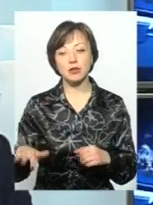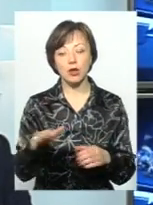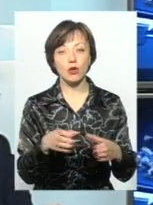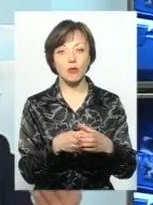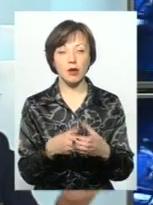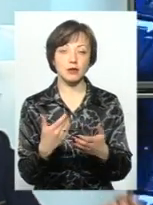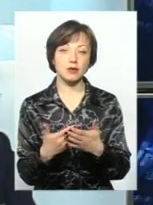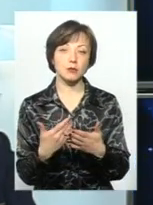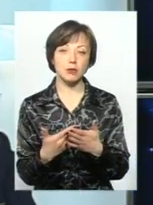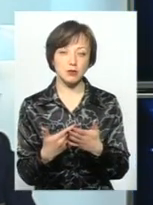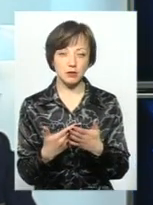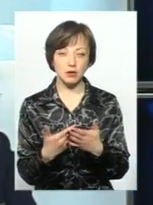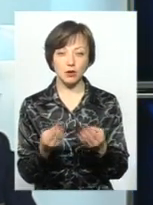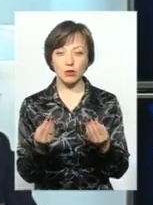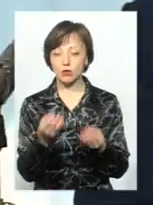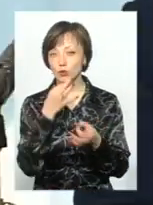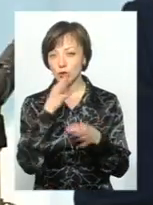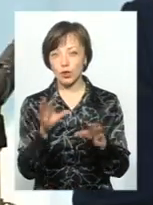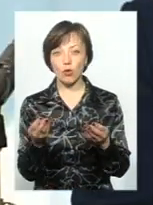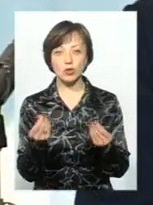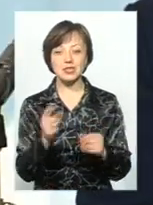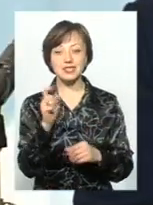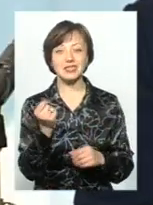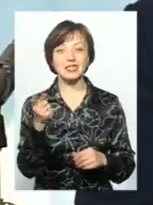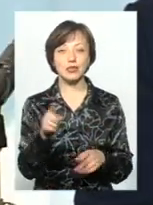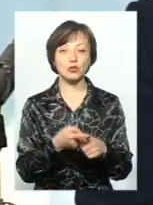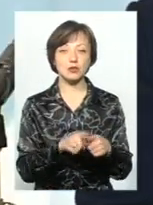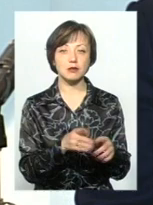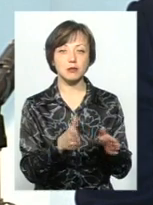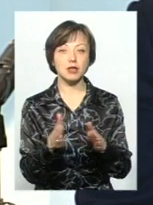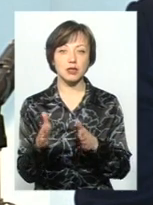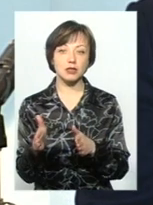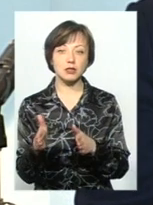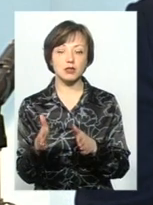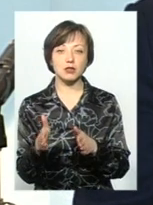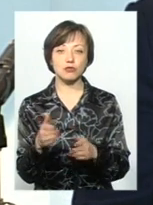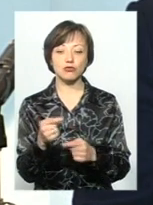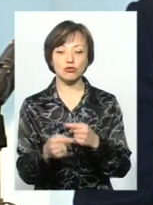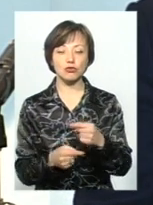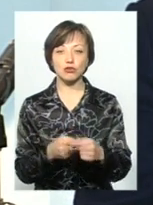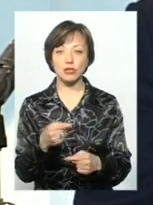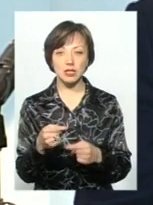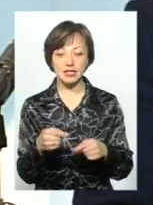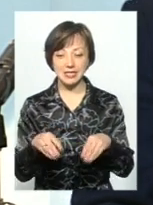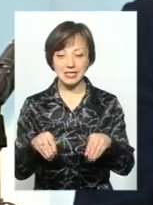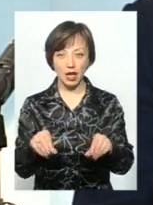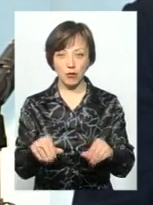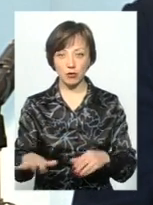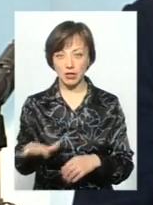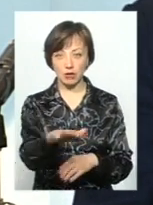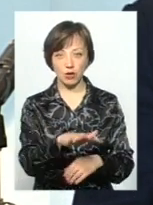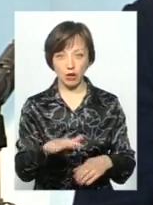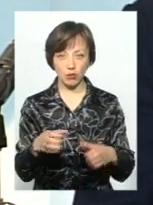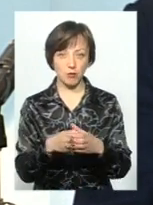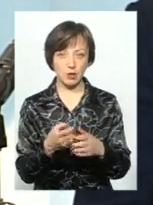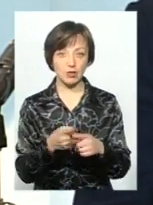громада, наприклад, будь-які кошти за те, що ці мережі проходять через землю територіальної громади. Так? Це питання,